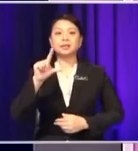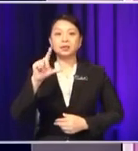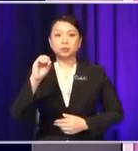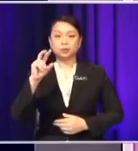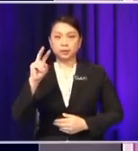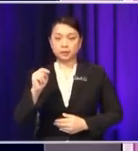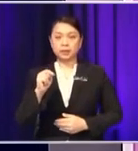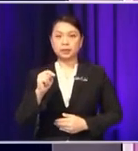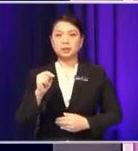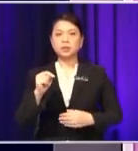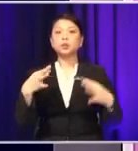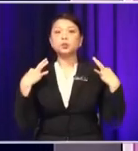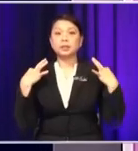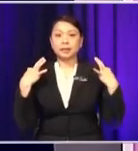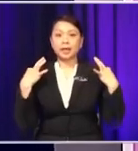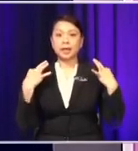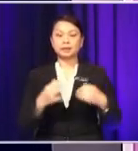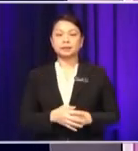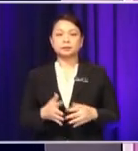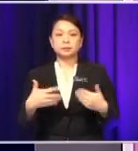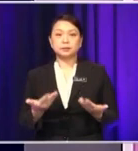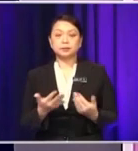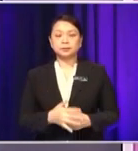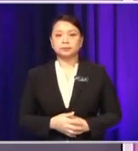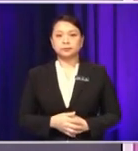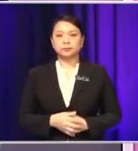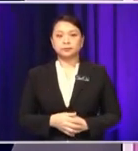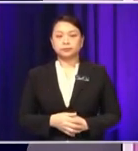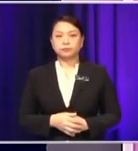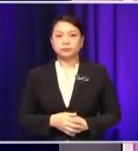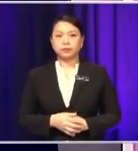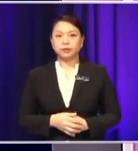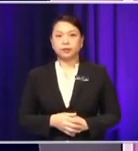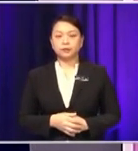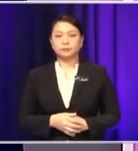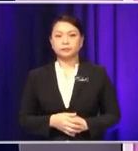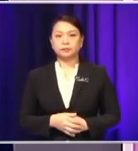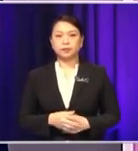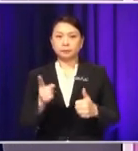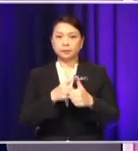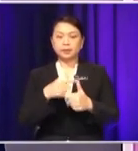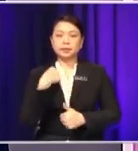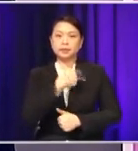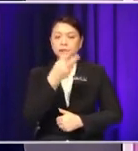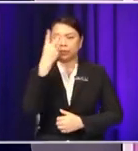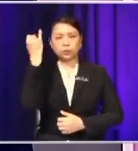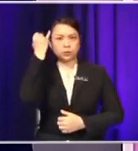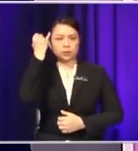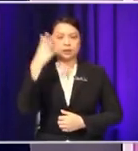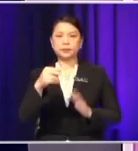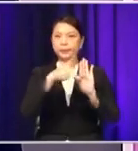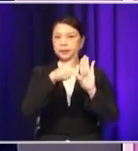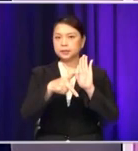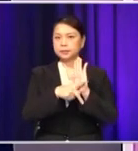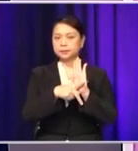okay. Antara kandungan kita, topik-topik yang kita bincangkan pada hari ini, Ria. Dan seterusnya ialah pertama kita tengok pada konsep dan juga prinsip ujian